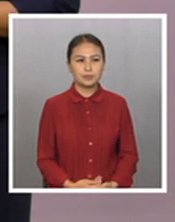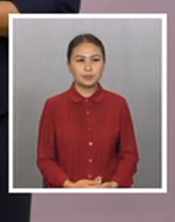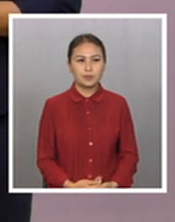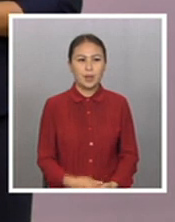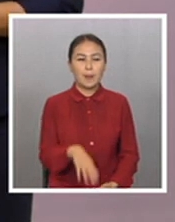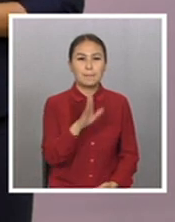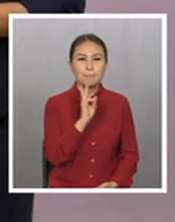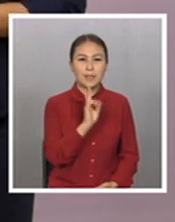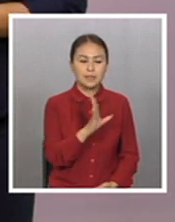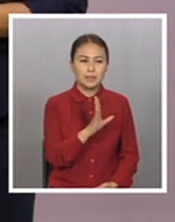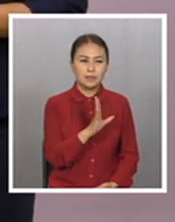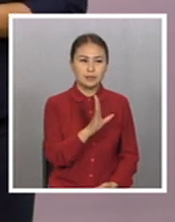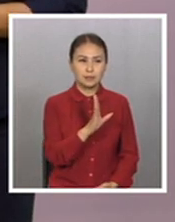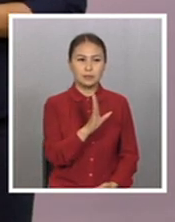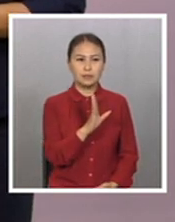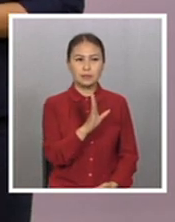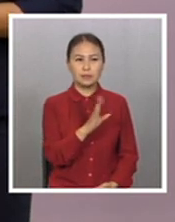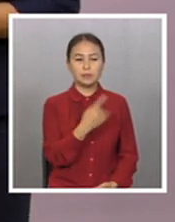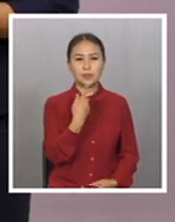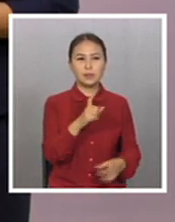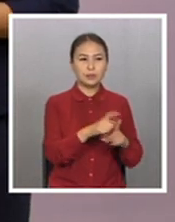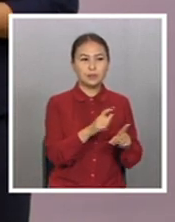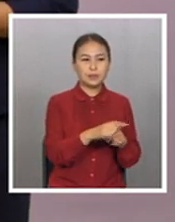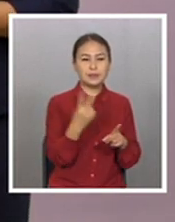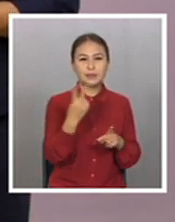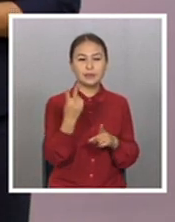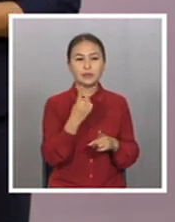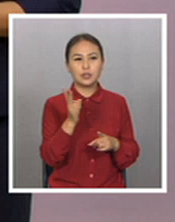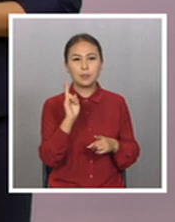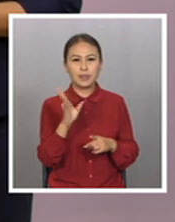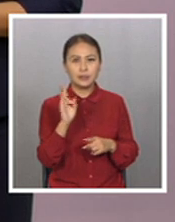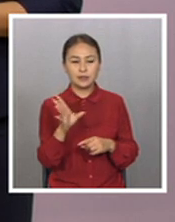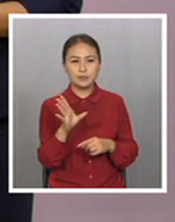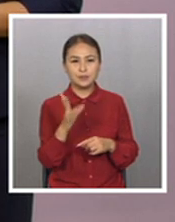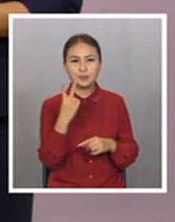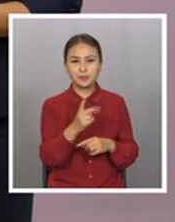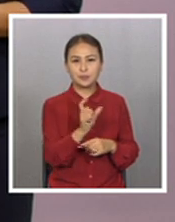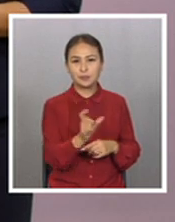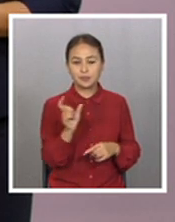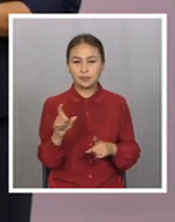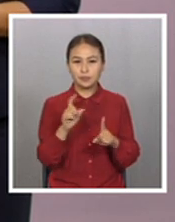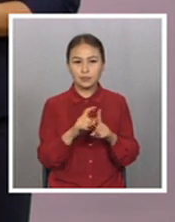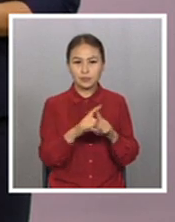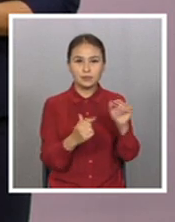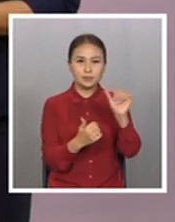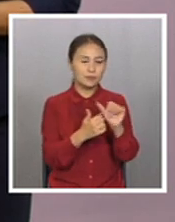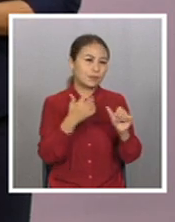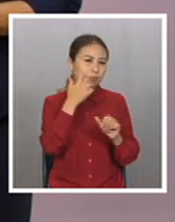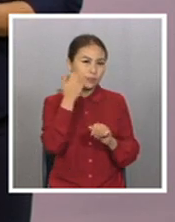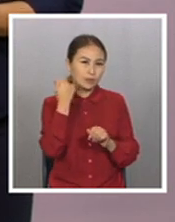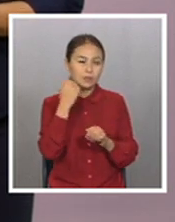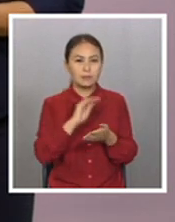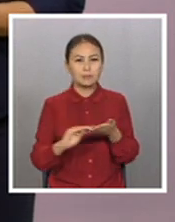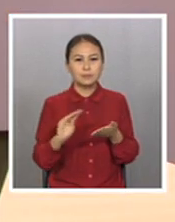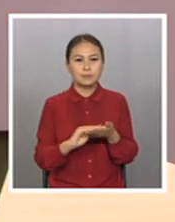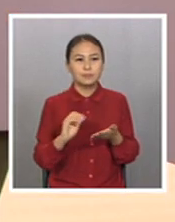Пәтер. Бір сөз, екінші пәтер. Екі сөздің тіркесі арқылы